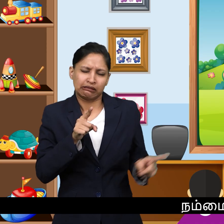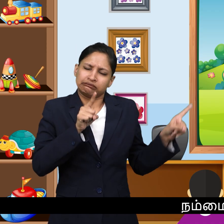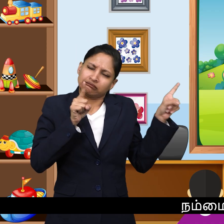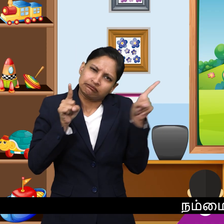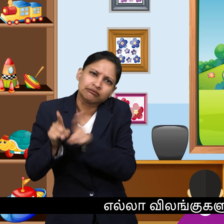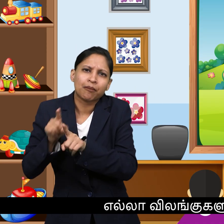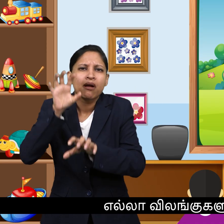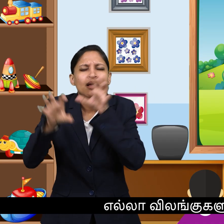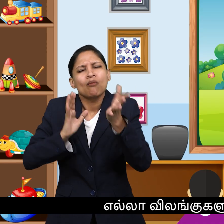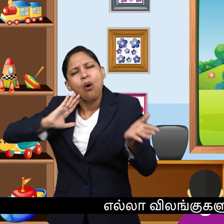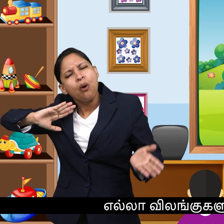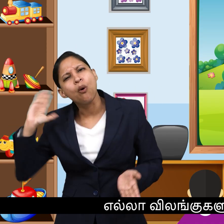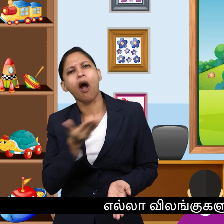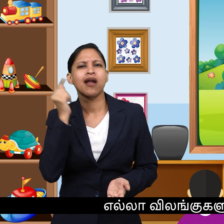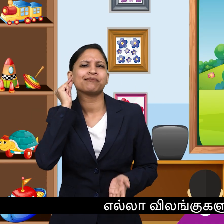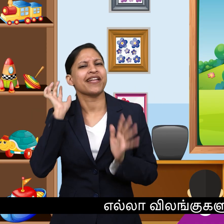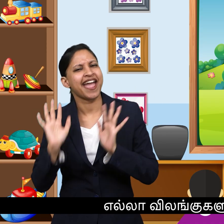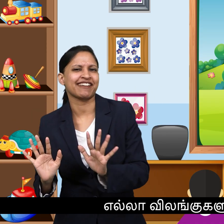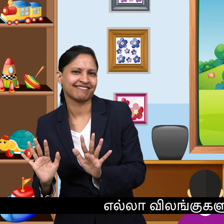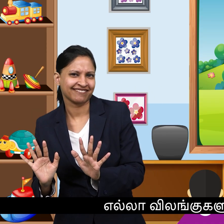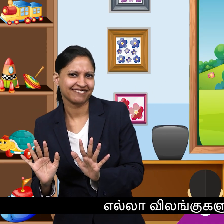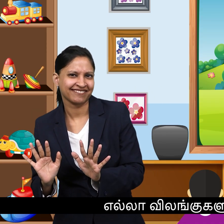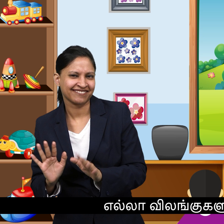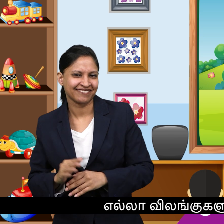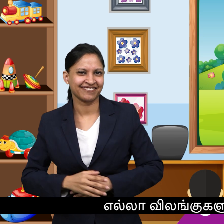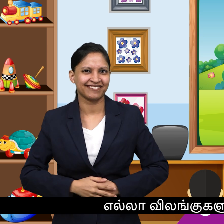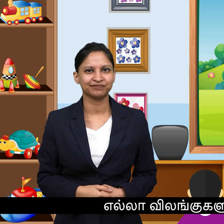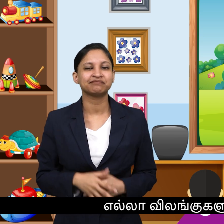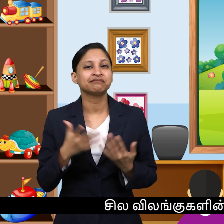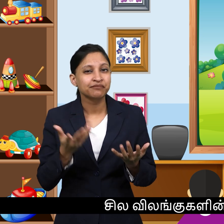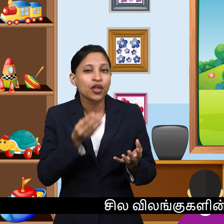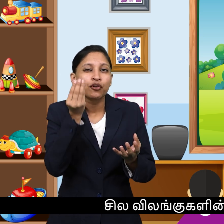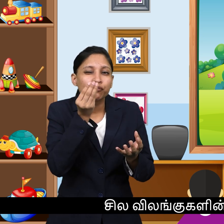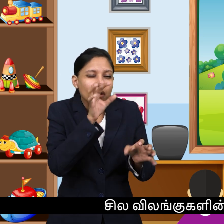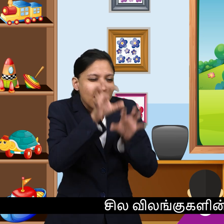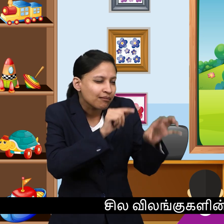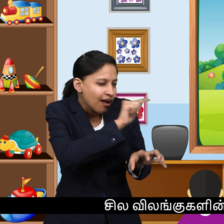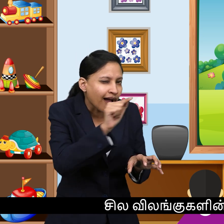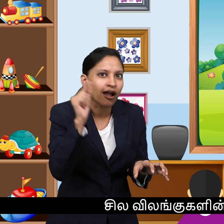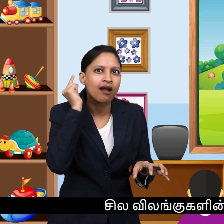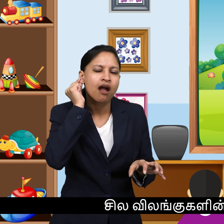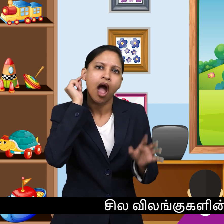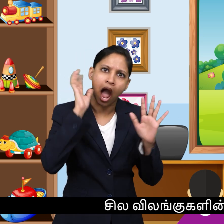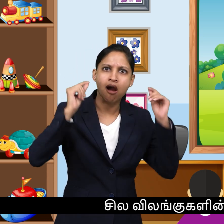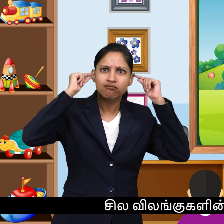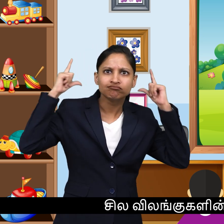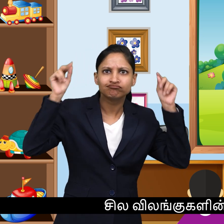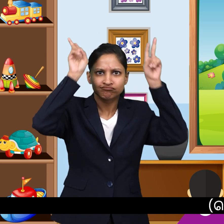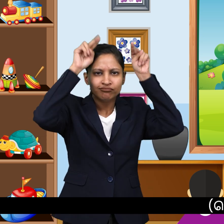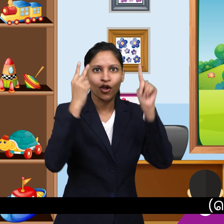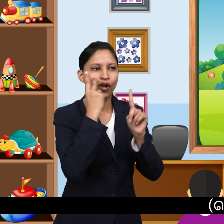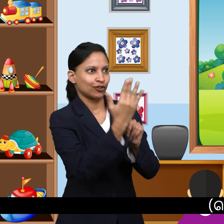நம்மை போலவே எல்லா விலங்குகளுக்கும் காதுகள் உள்ளன. சில விலங்குகளின் காதுகள் காண